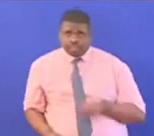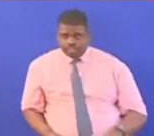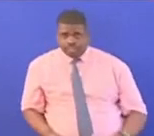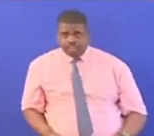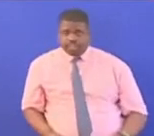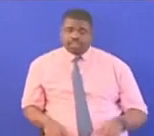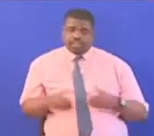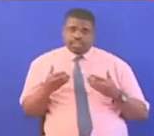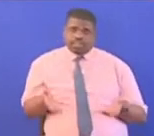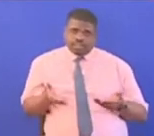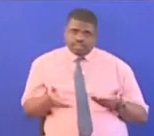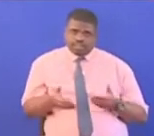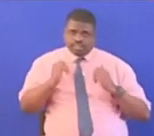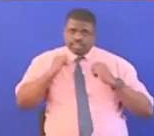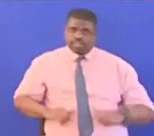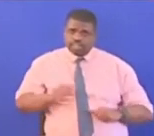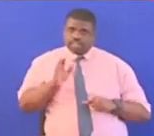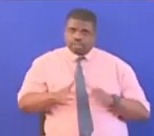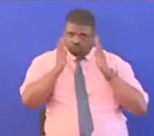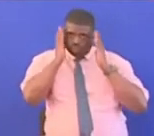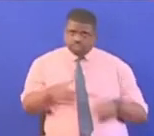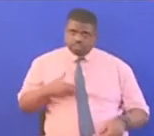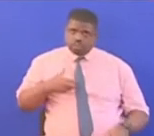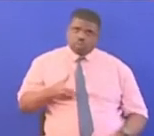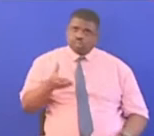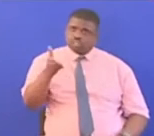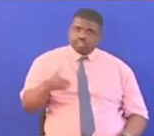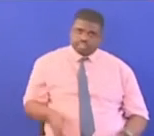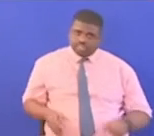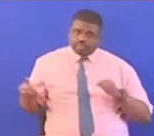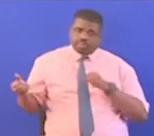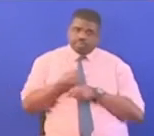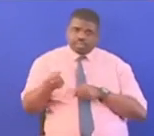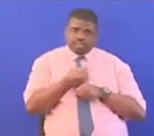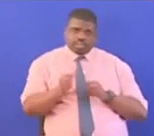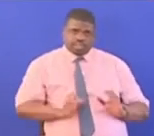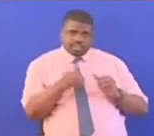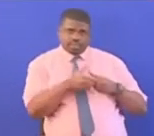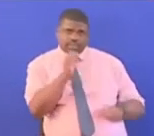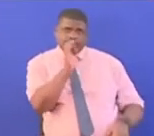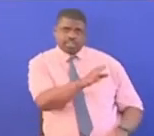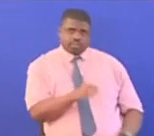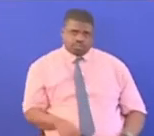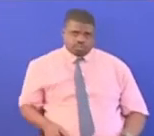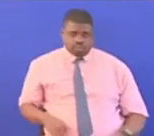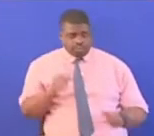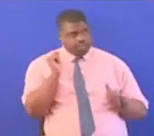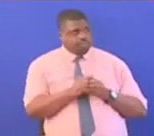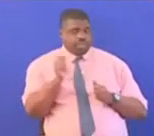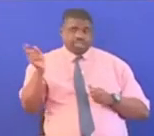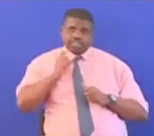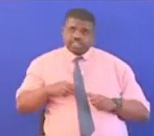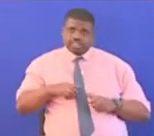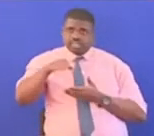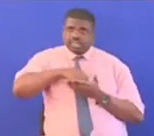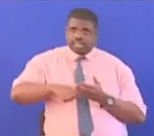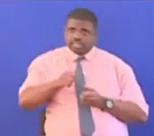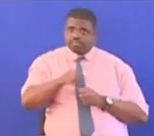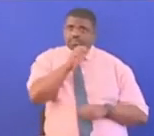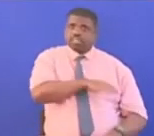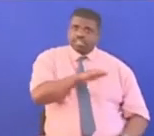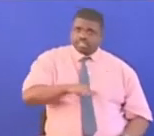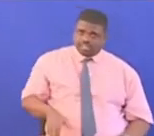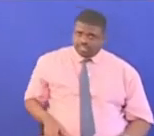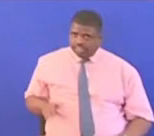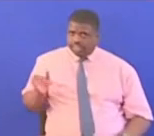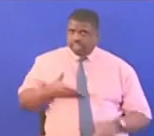haya yamefanyika baada ya ziara yako Mheshimiwa Waziri, lakini yamefanyika pia baada ya ziara ya kamati yako, kamati ya maliasili, ardhi, maliasili na mazingira. Nataka